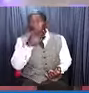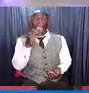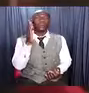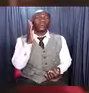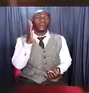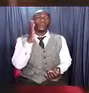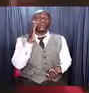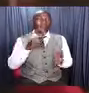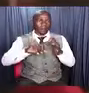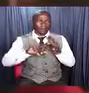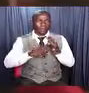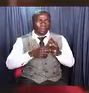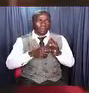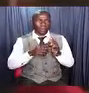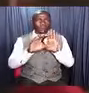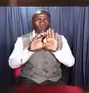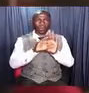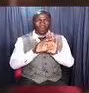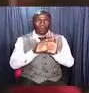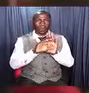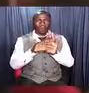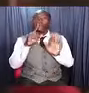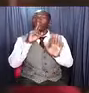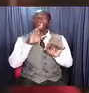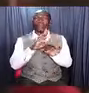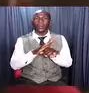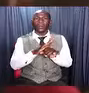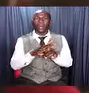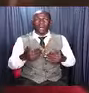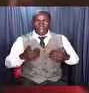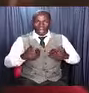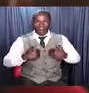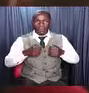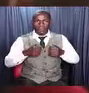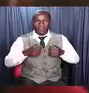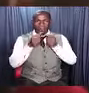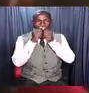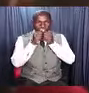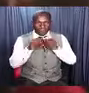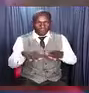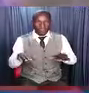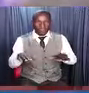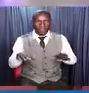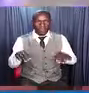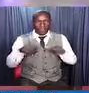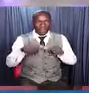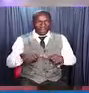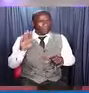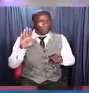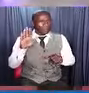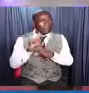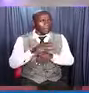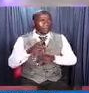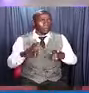your father and mother. Hii ndio amri ya kwanza ya haki. This is the first commandment of love. Pate heri. Upate heri. So that you get good. Kae siku nyingi hapa dunia.